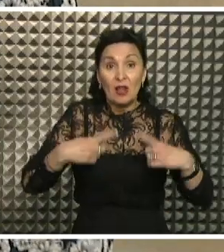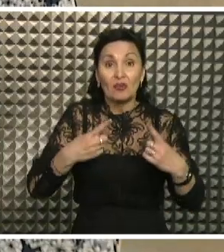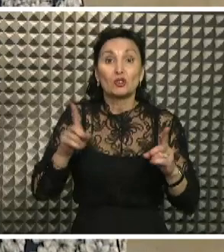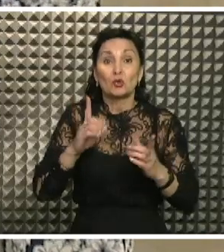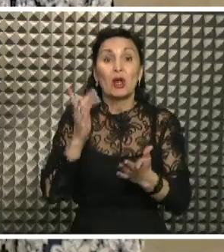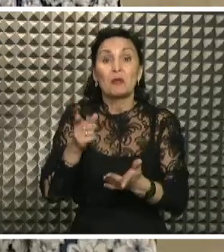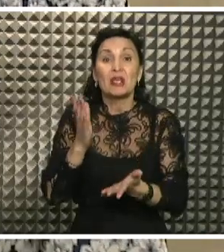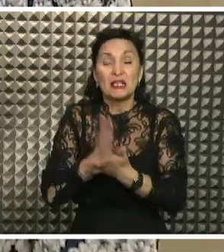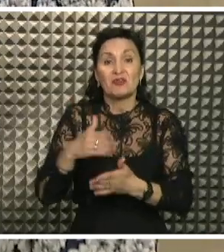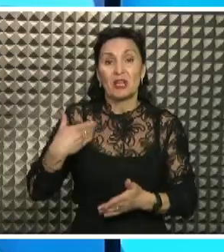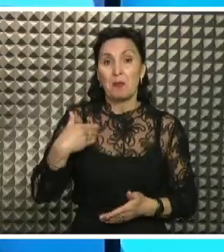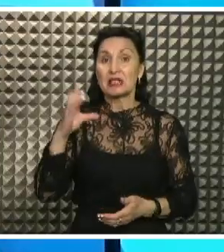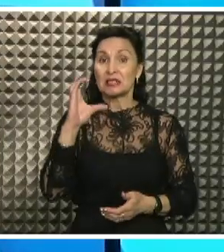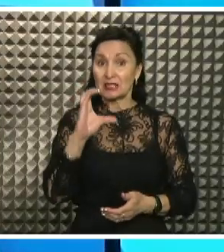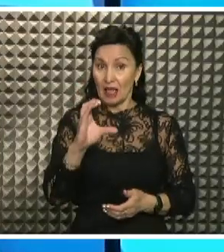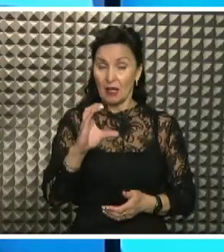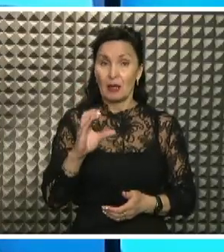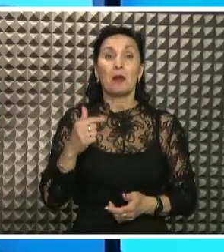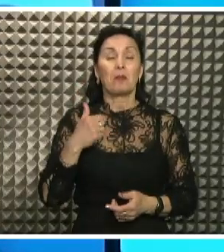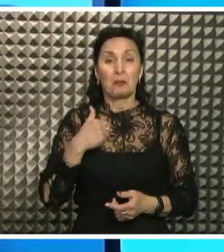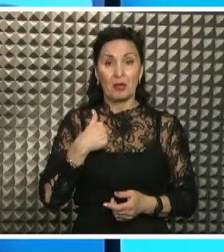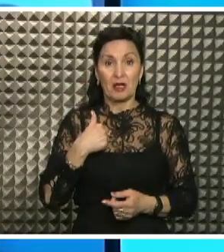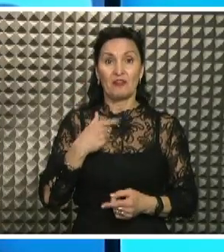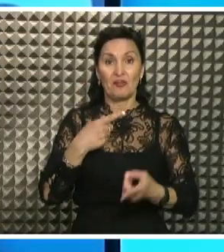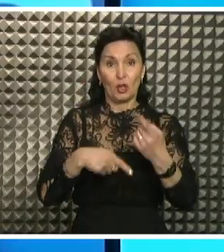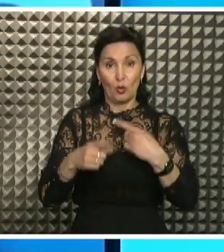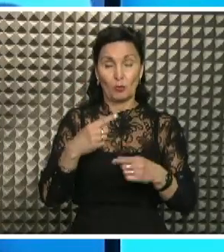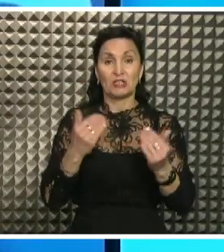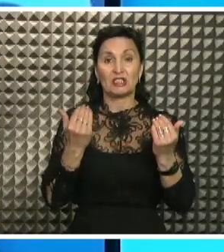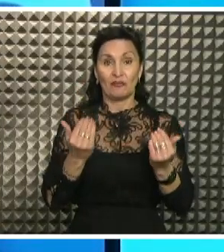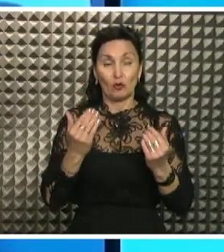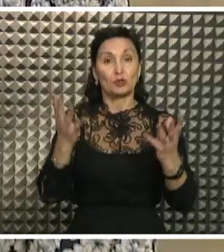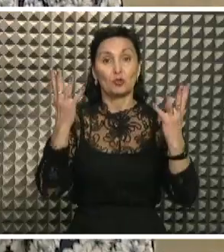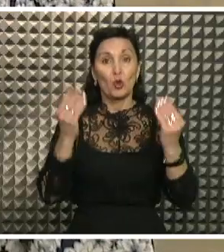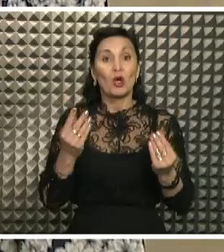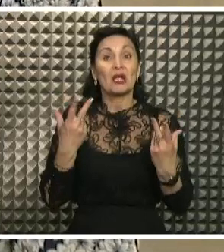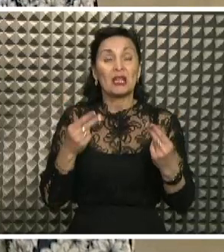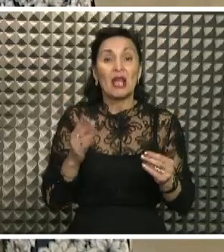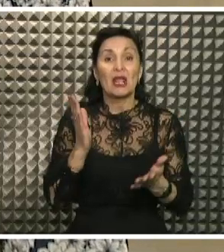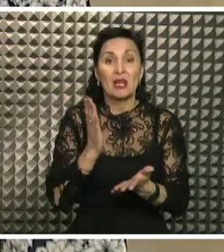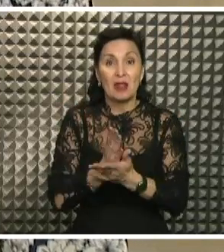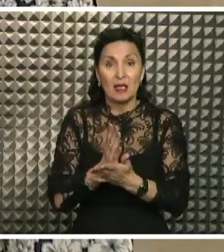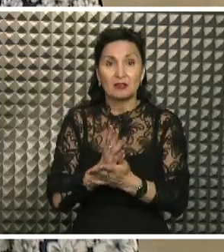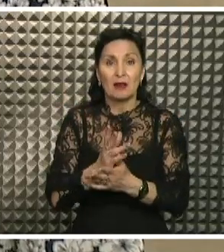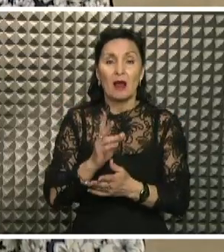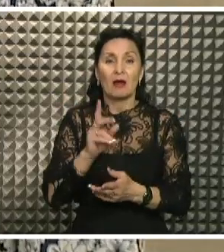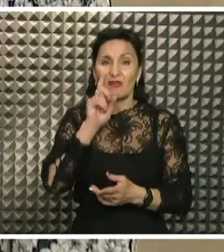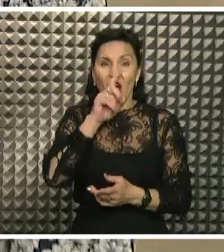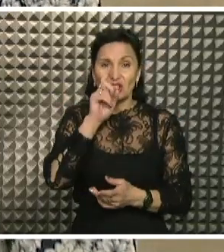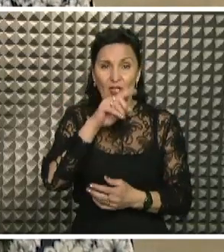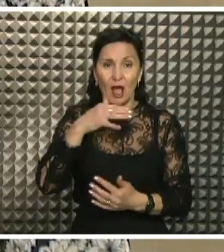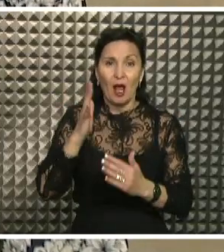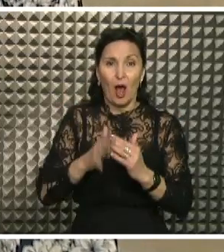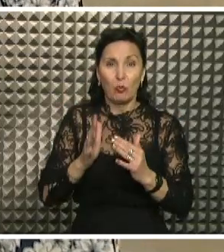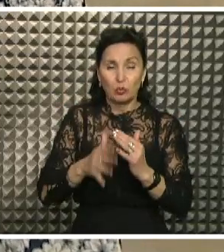там есть витамин С. Мы вернемся к сегодняшнему дню, где есть квашеная капуста и